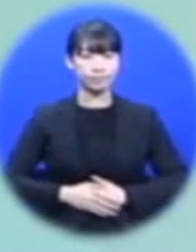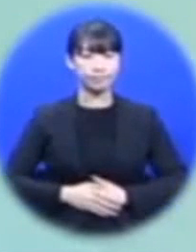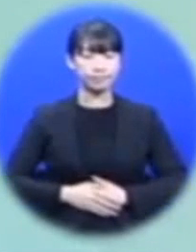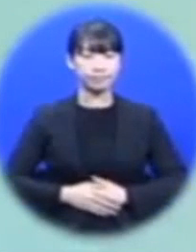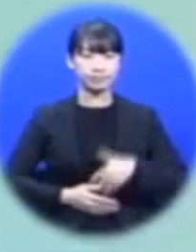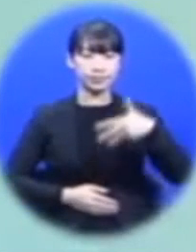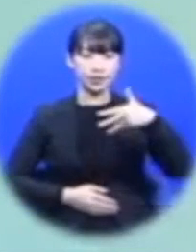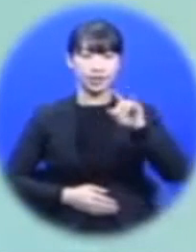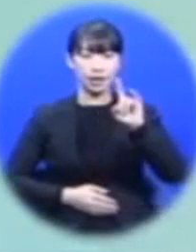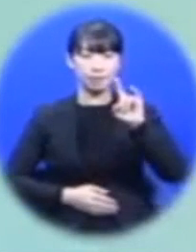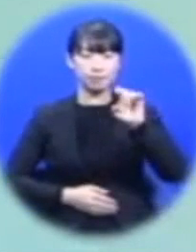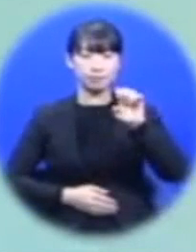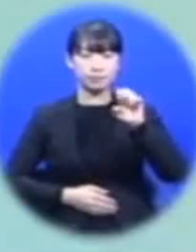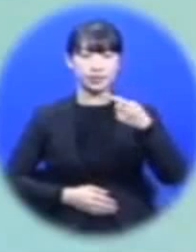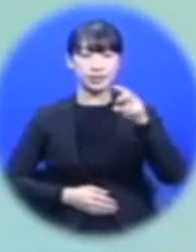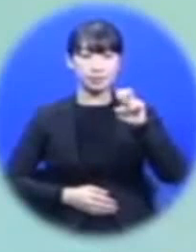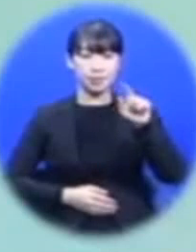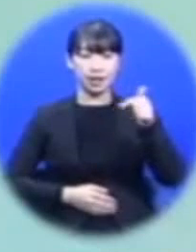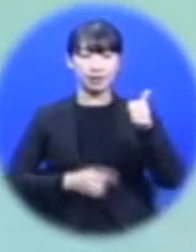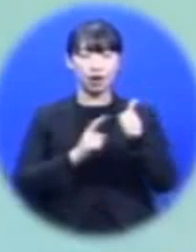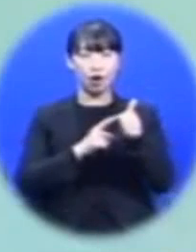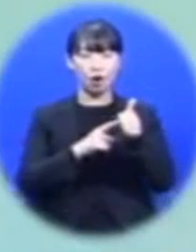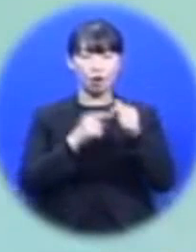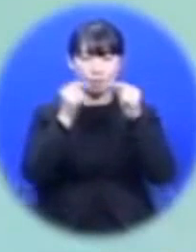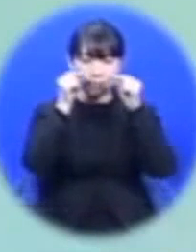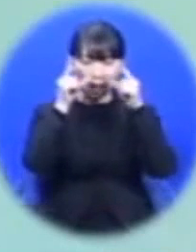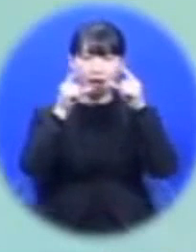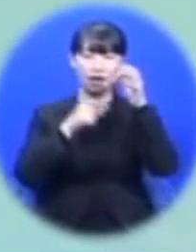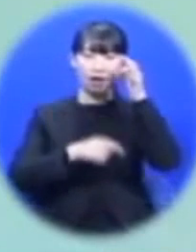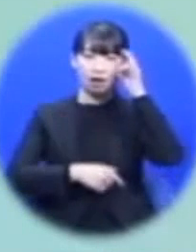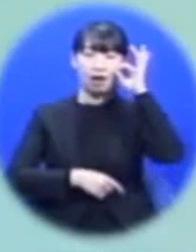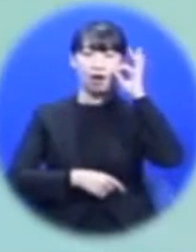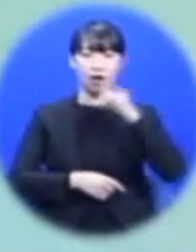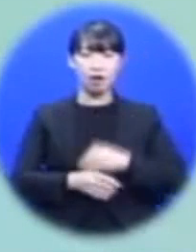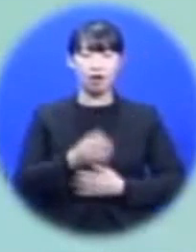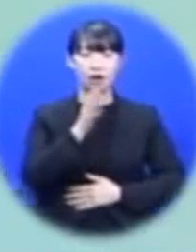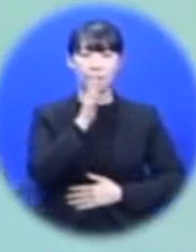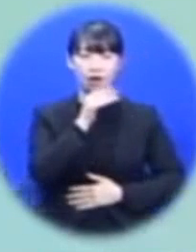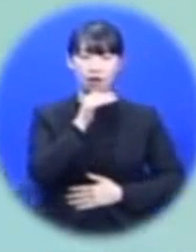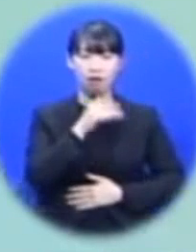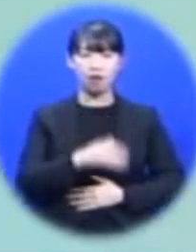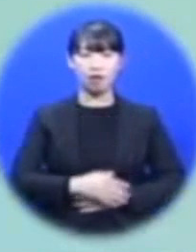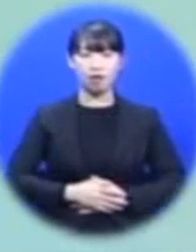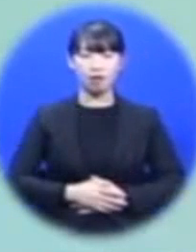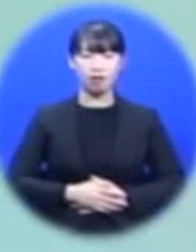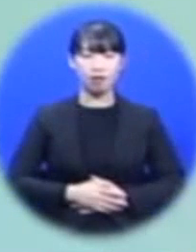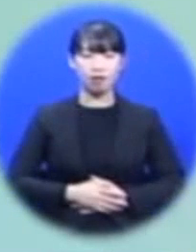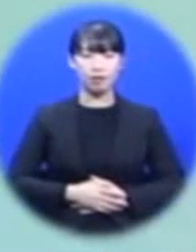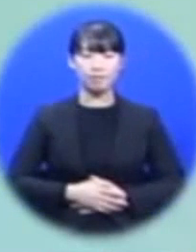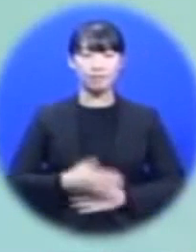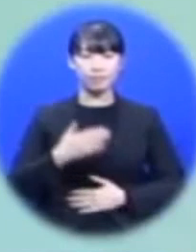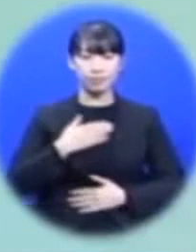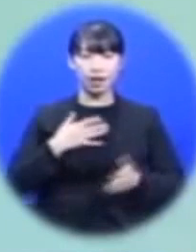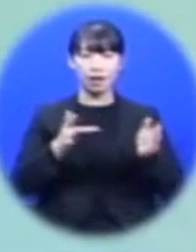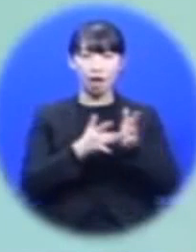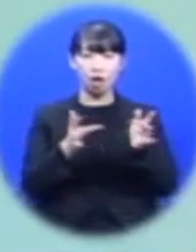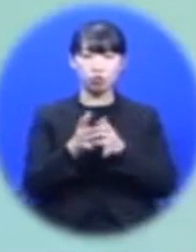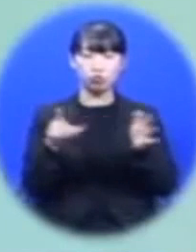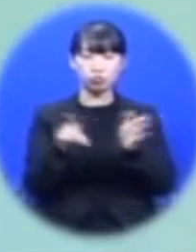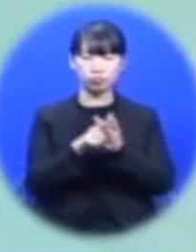제품만이 비로소 눈이 뜨였어요 아 분명히 그랬구나 내가 예수 믿는게